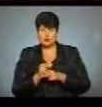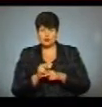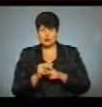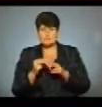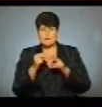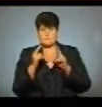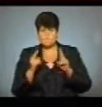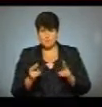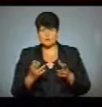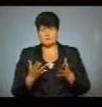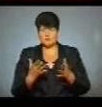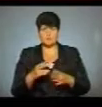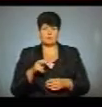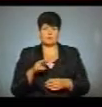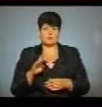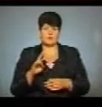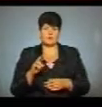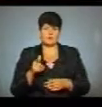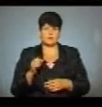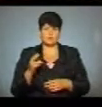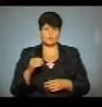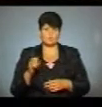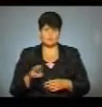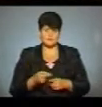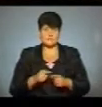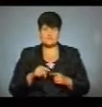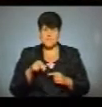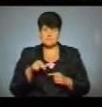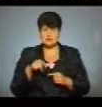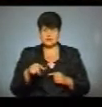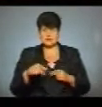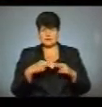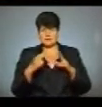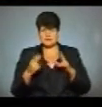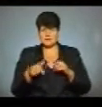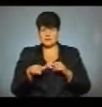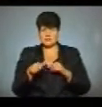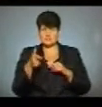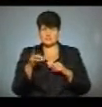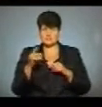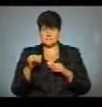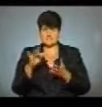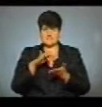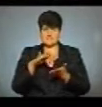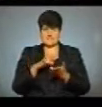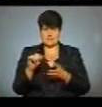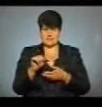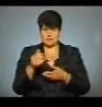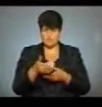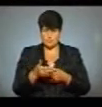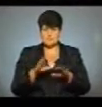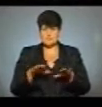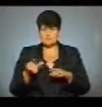мосту, з'ясовувала Любов Гадомська. Це пішохідний міст через річку Гнізна у самому центрі Теребовлі.